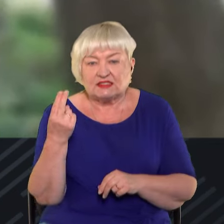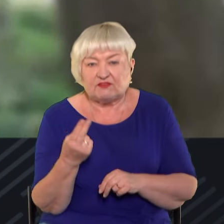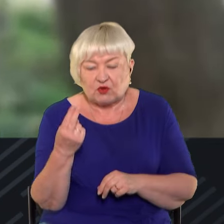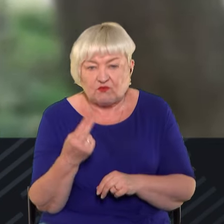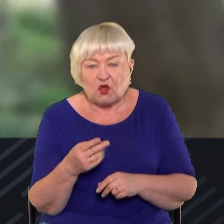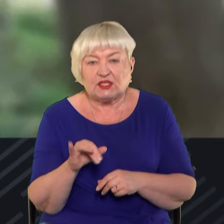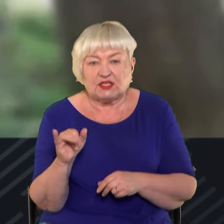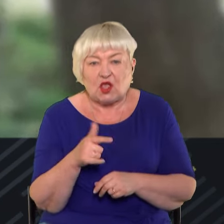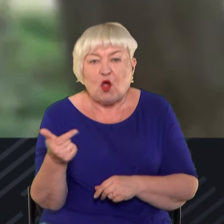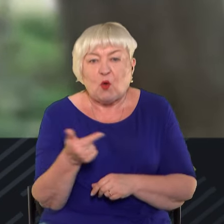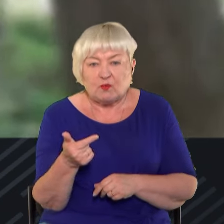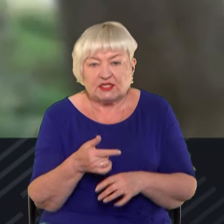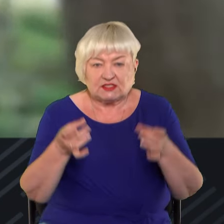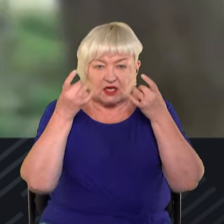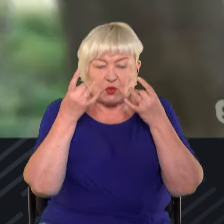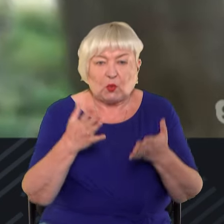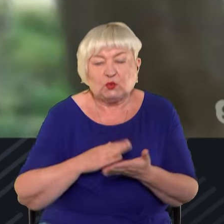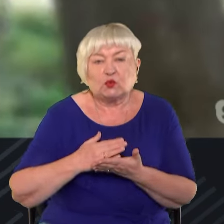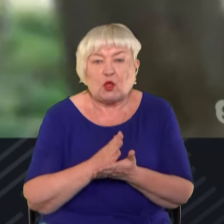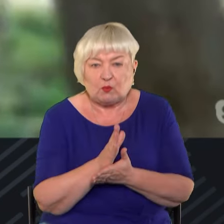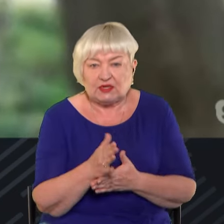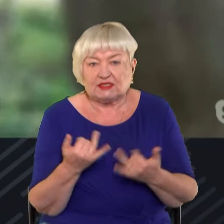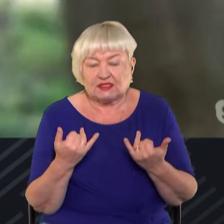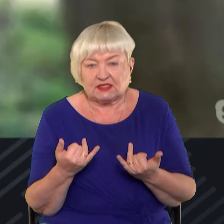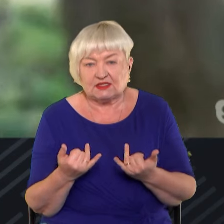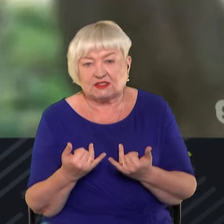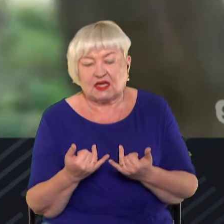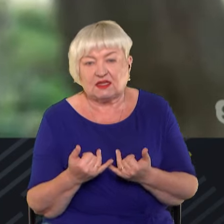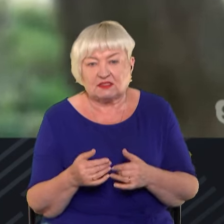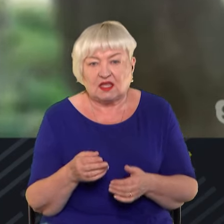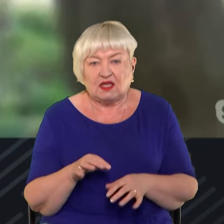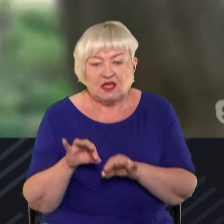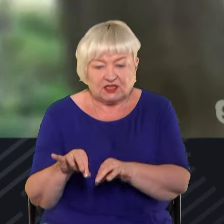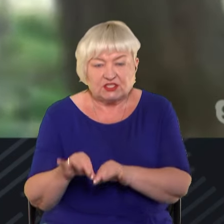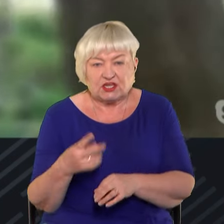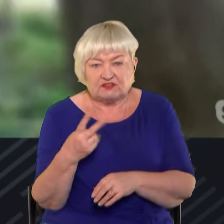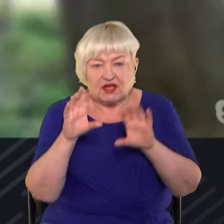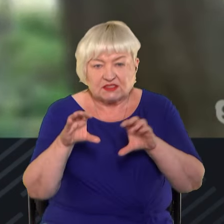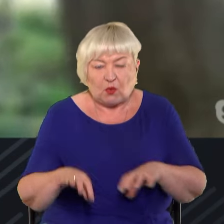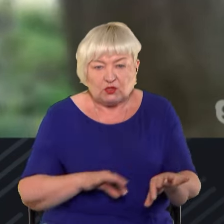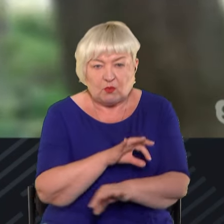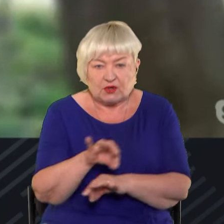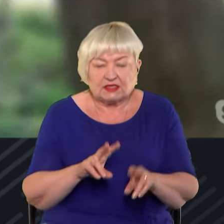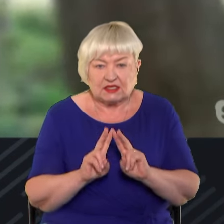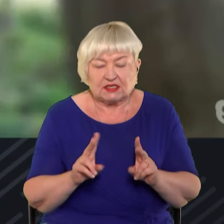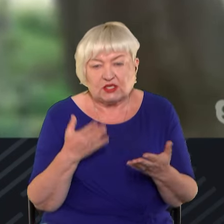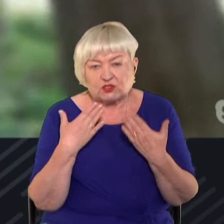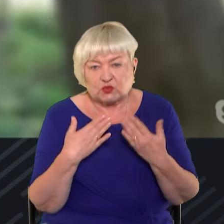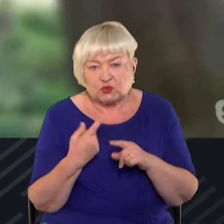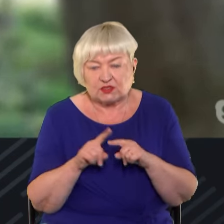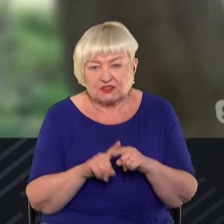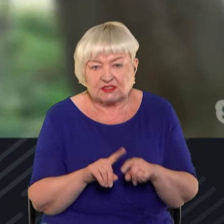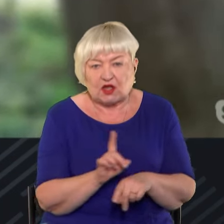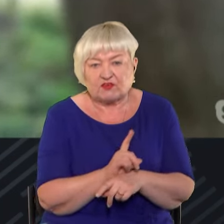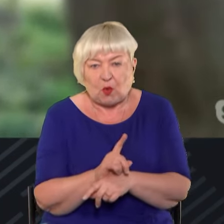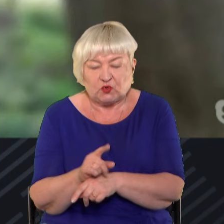і гуманітарної та культурної політики зараз лежать законопроекти, два законопроекти, які стосуються власне цих регулювань. Я